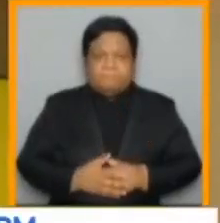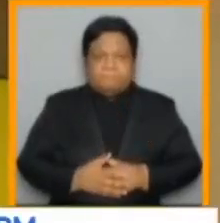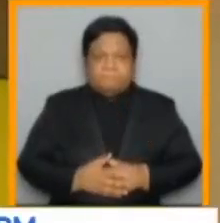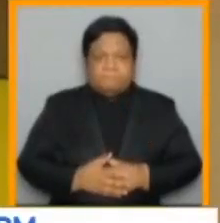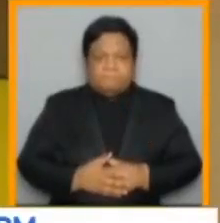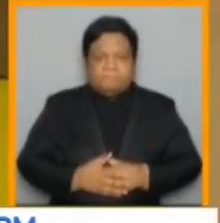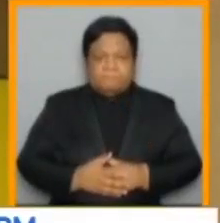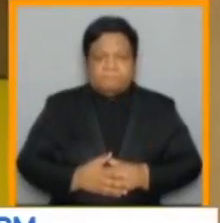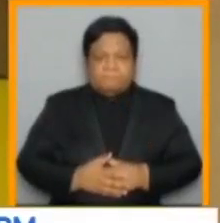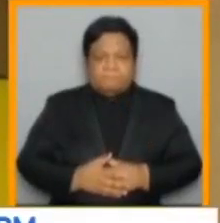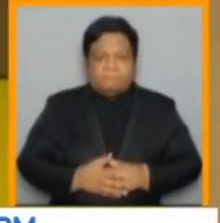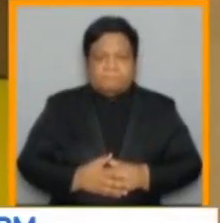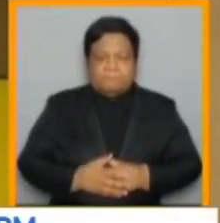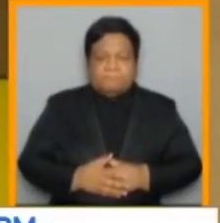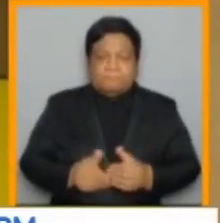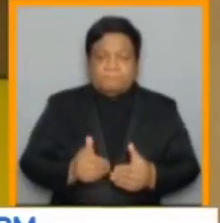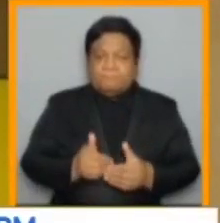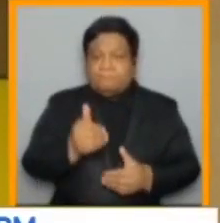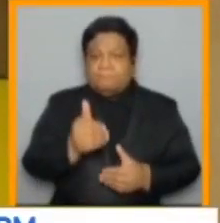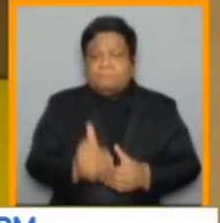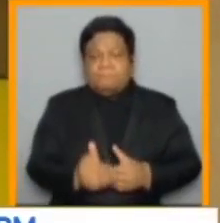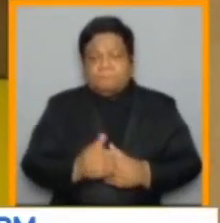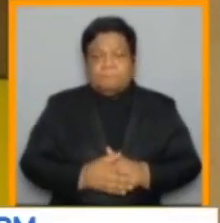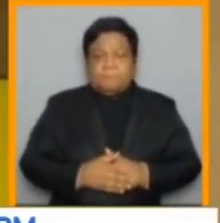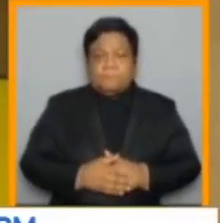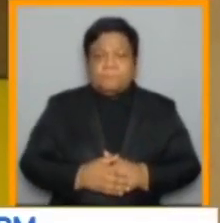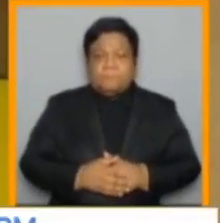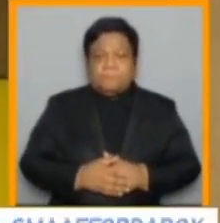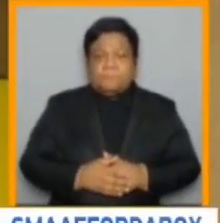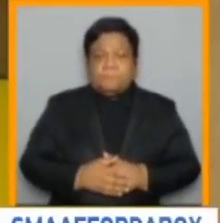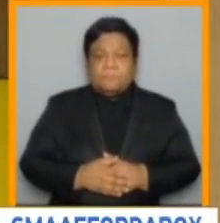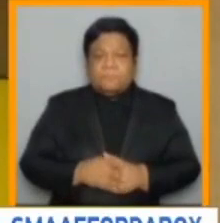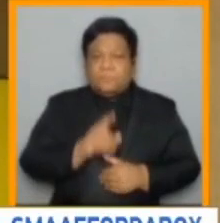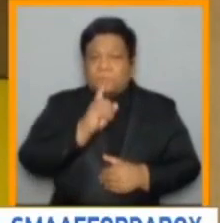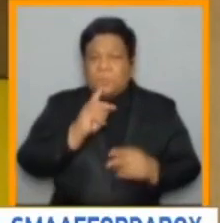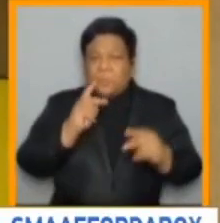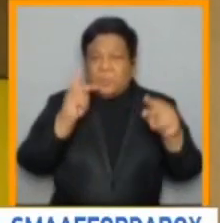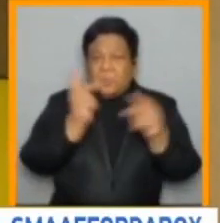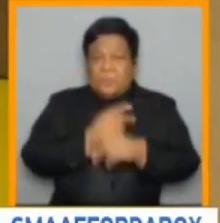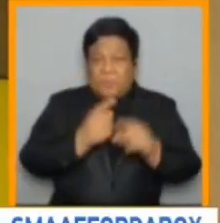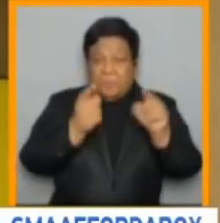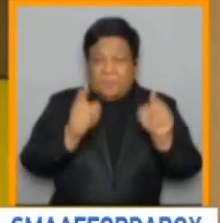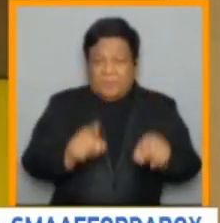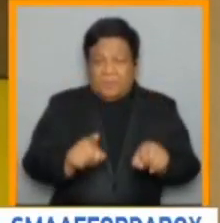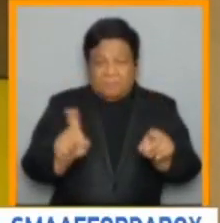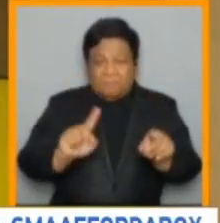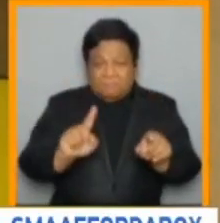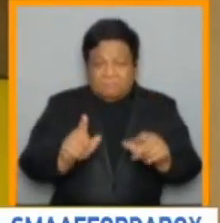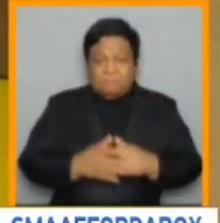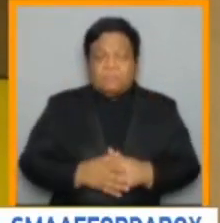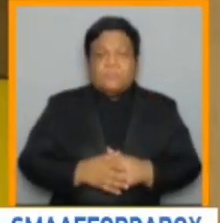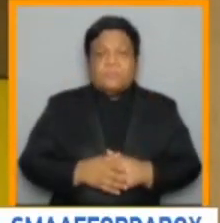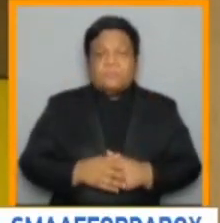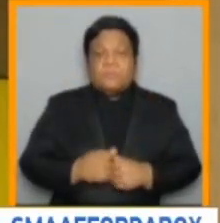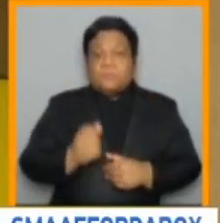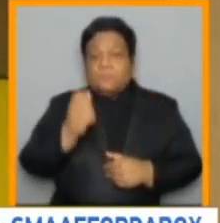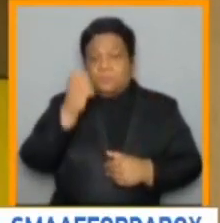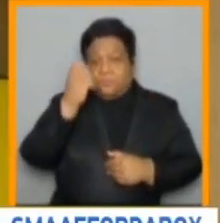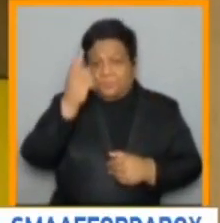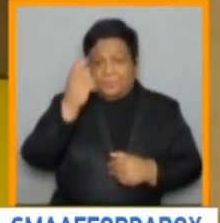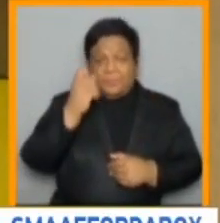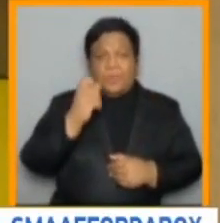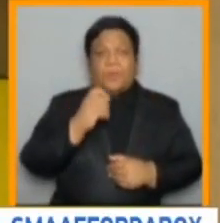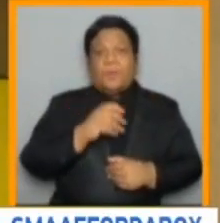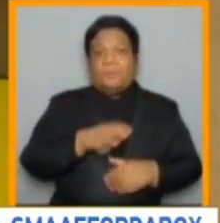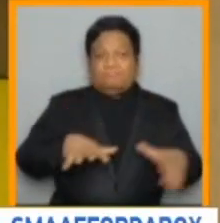Ito pa po ang masaklap, ha? Mababa ng 16 na metro sa normal na high water